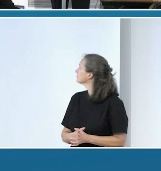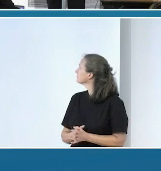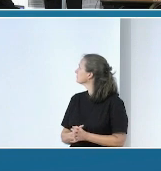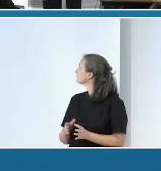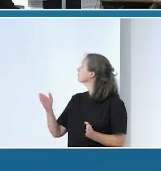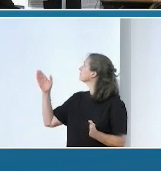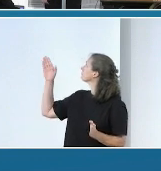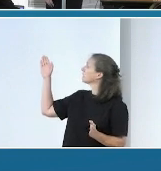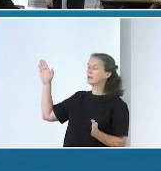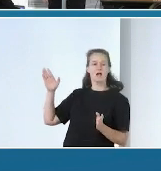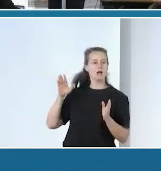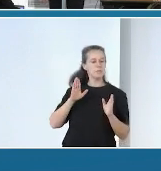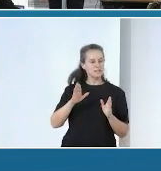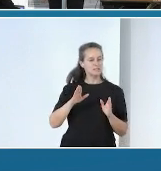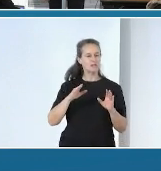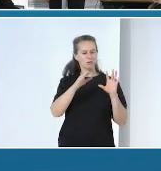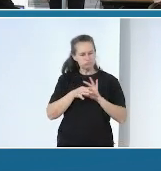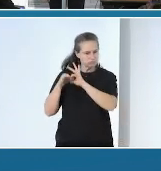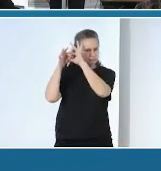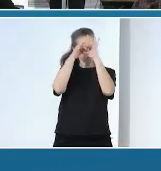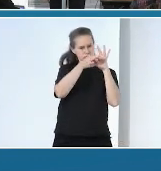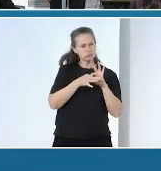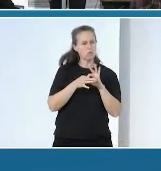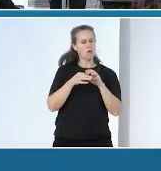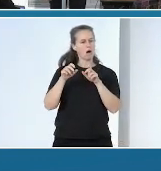Voilà, c'est ce complexe vestibulo-cérébelleux